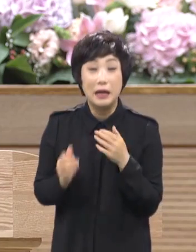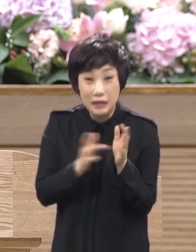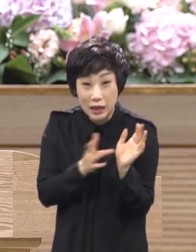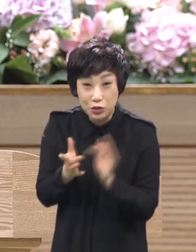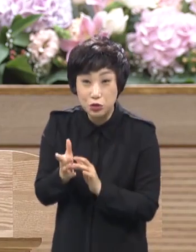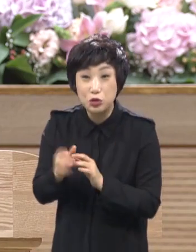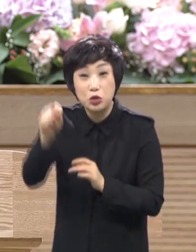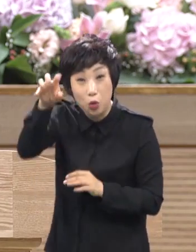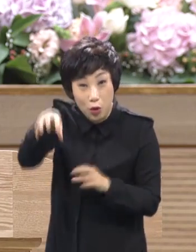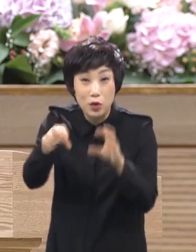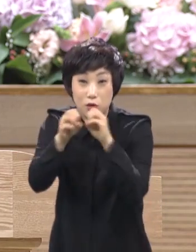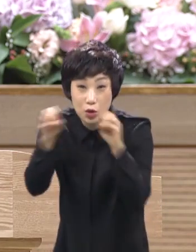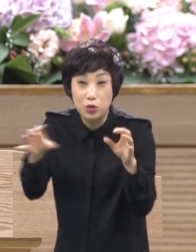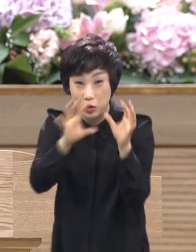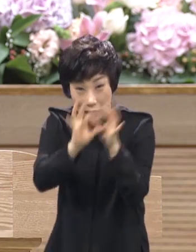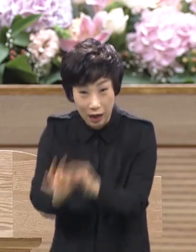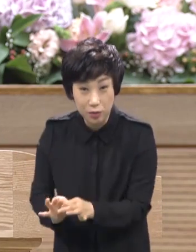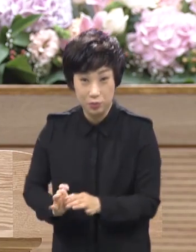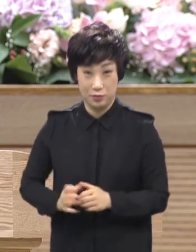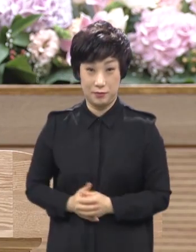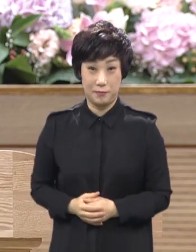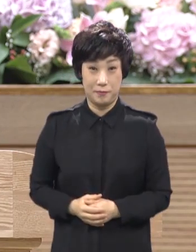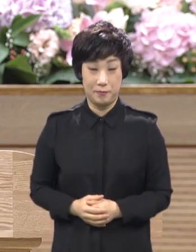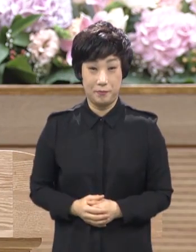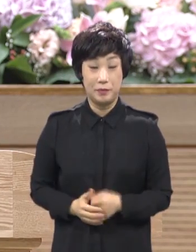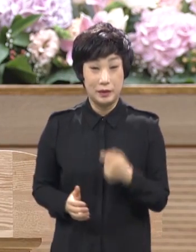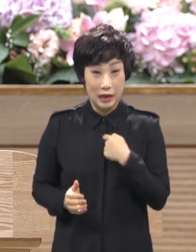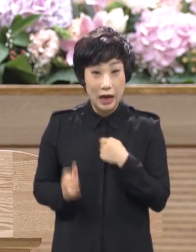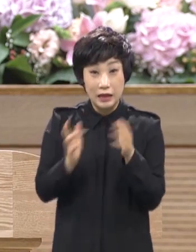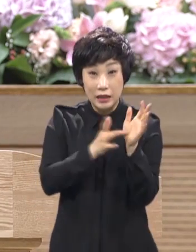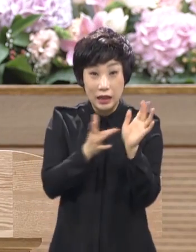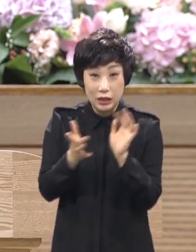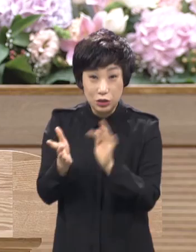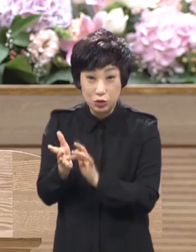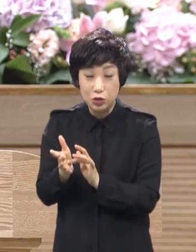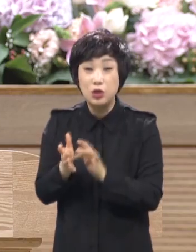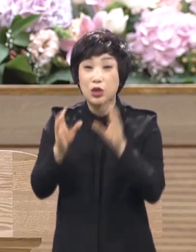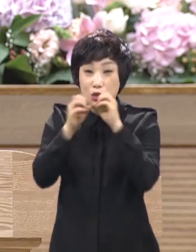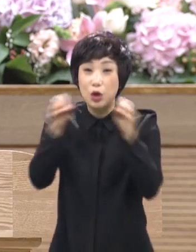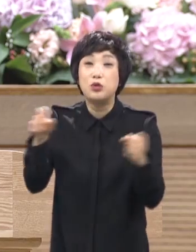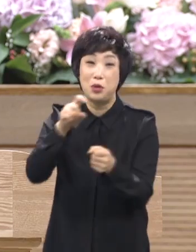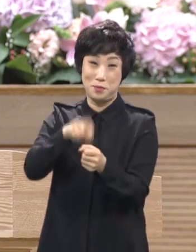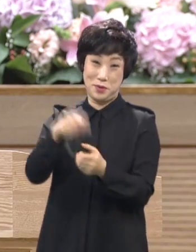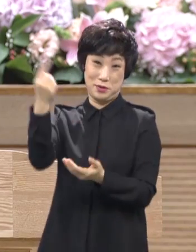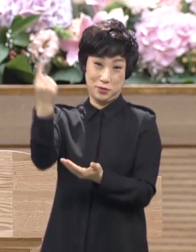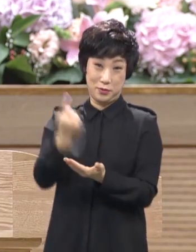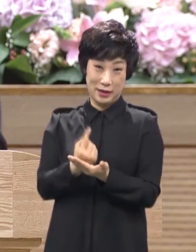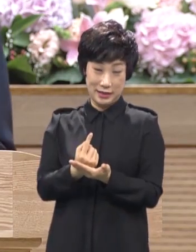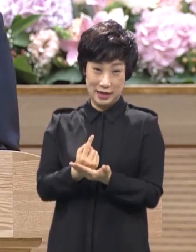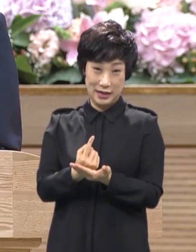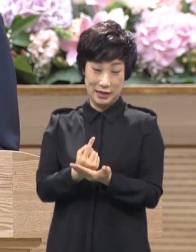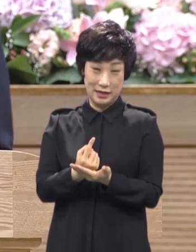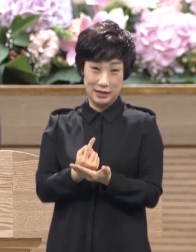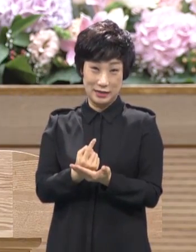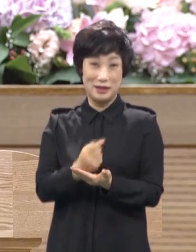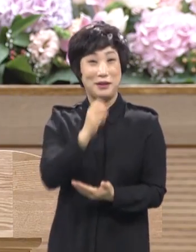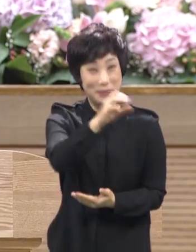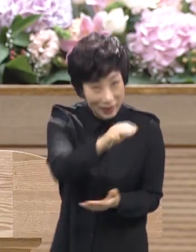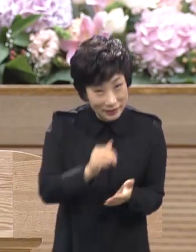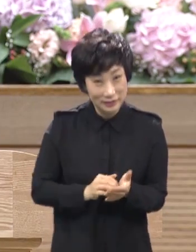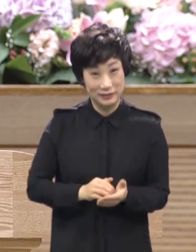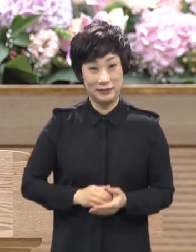거기서 전도하리니 내가 이 전도를 위하여 왔노라